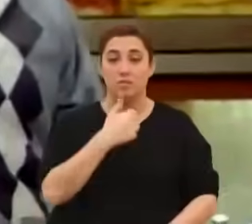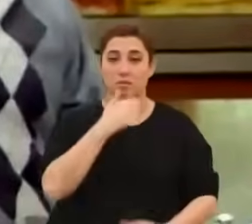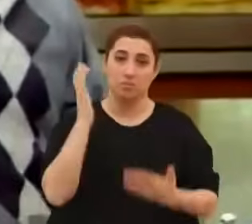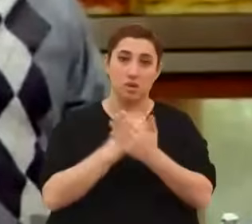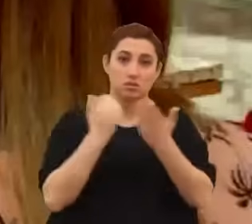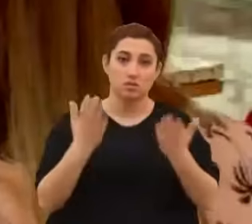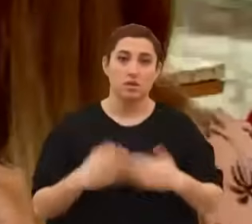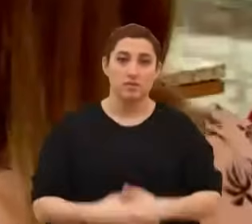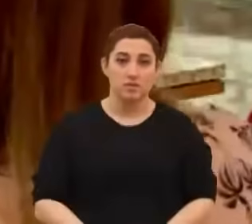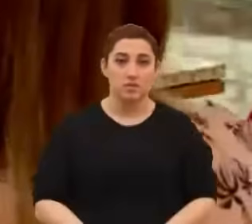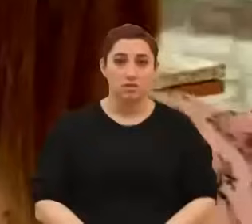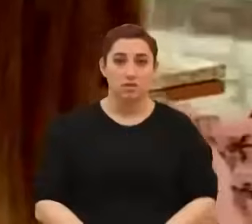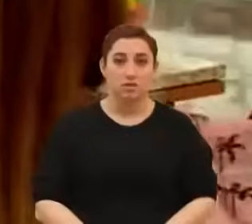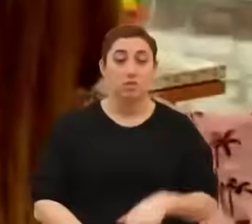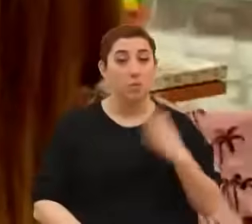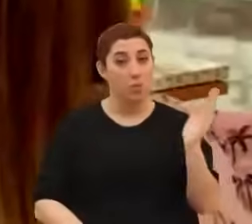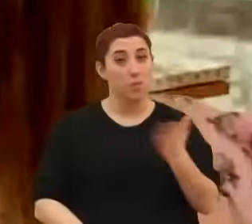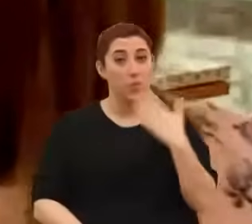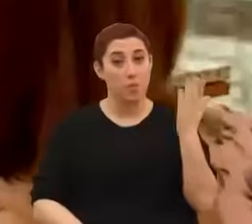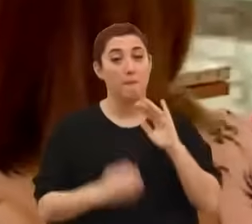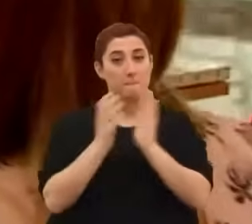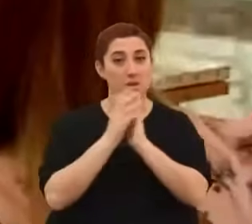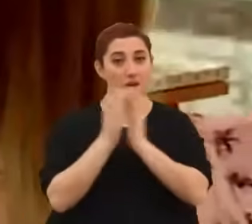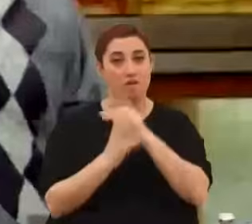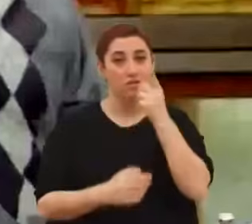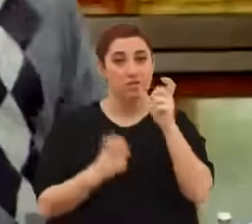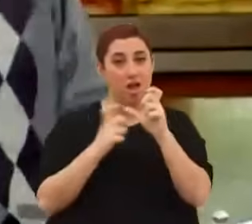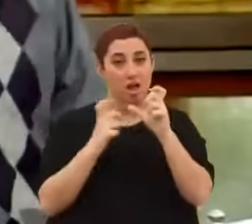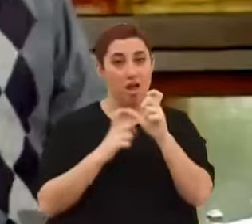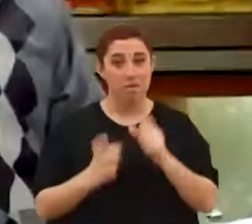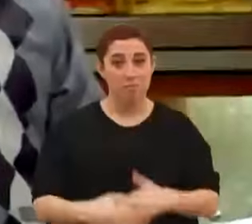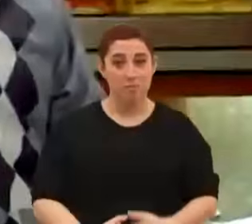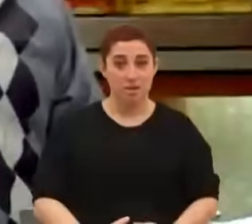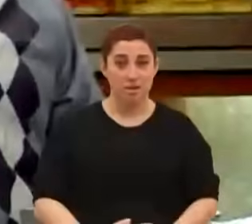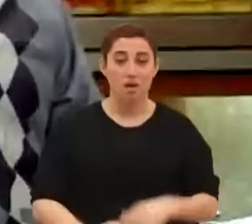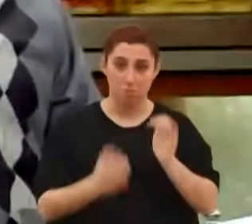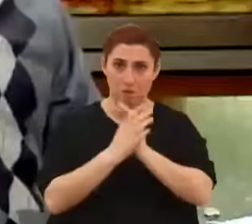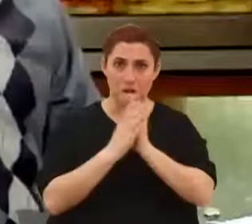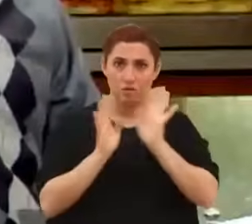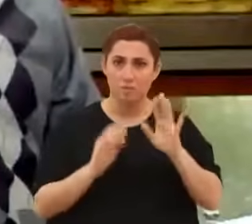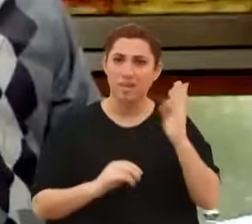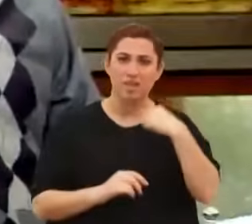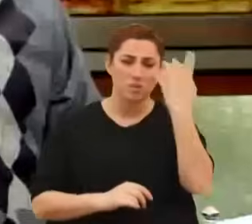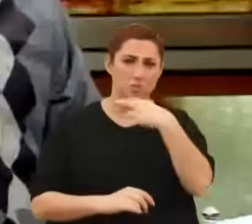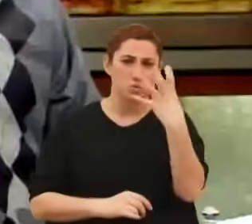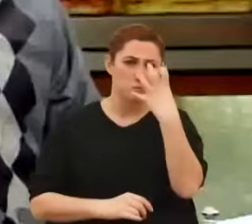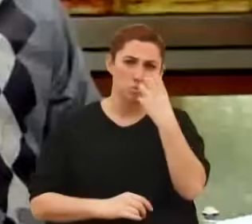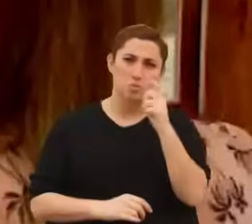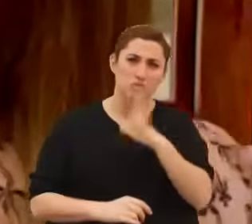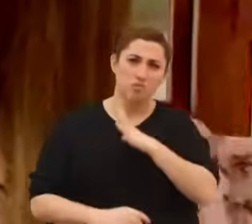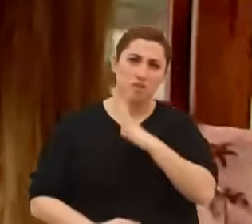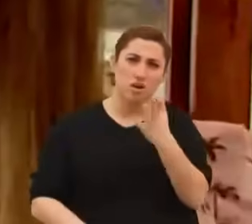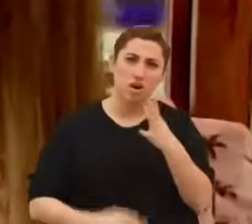Babam kazandı. Oo bravo Sami. Bravo da niçin böyle suratın asık